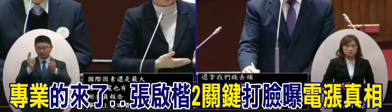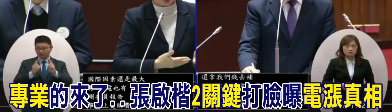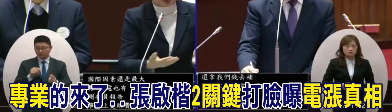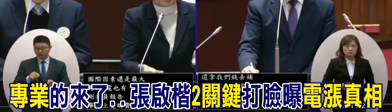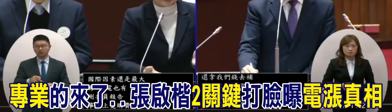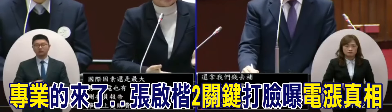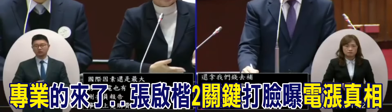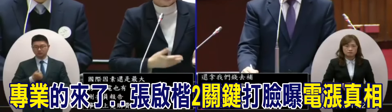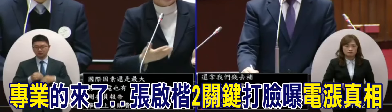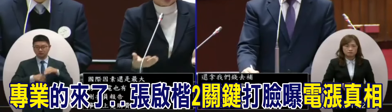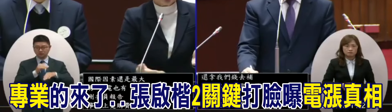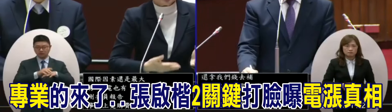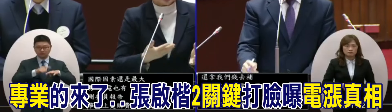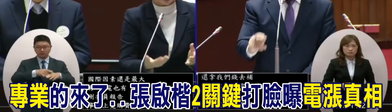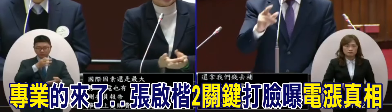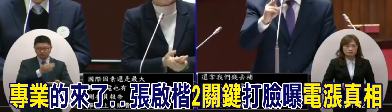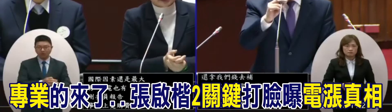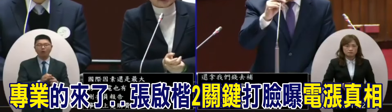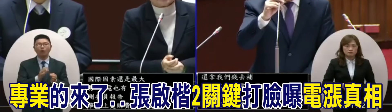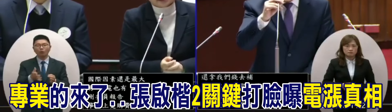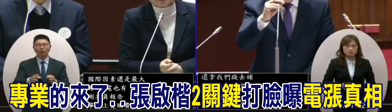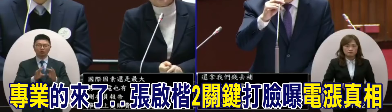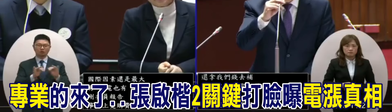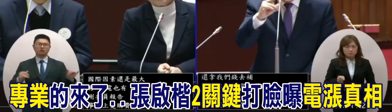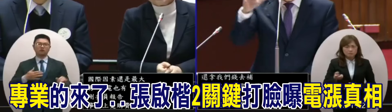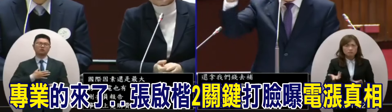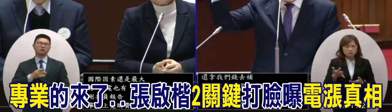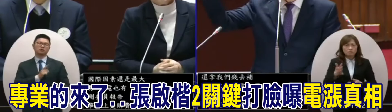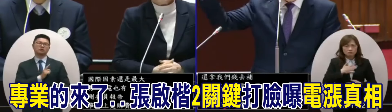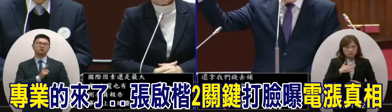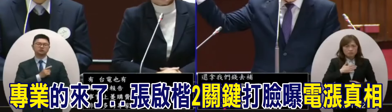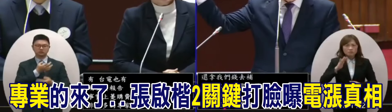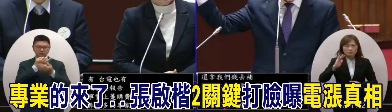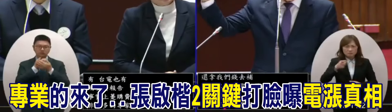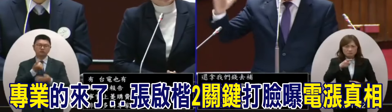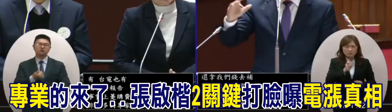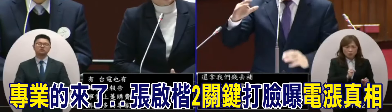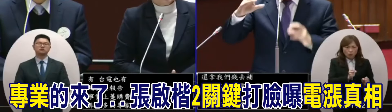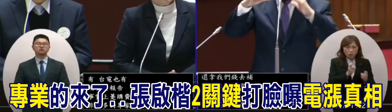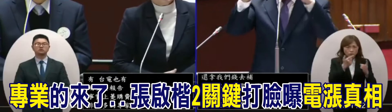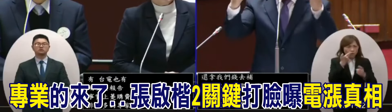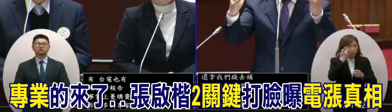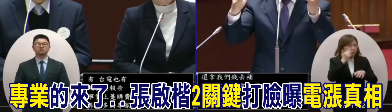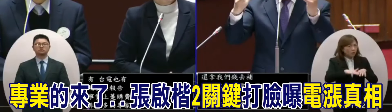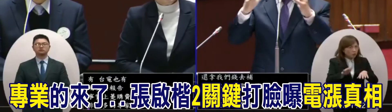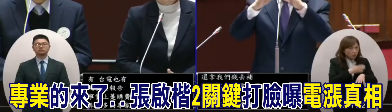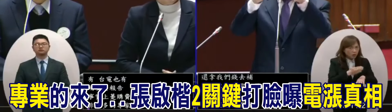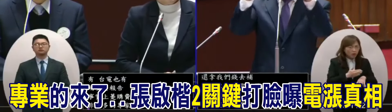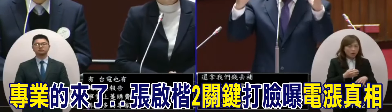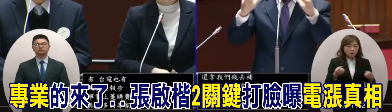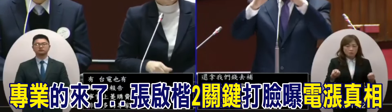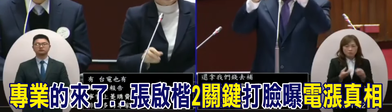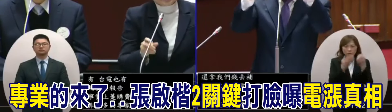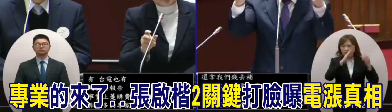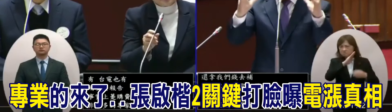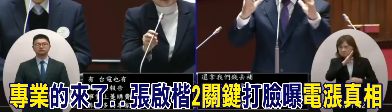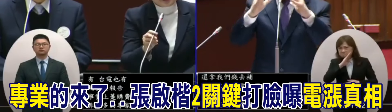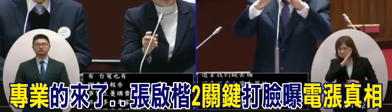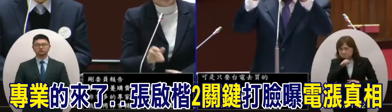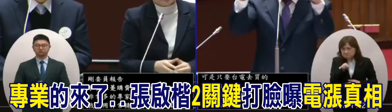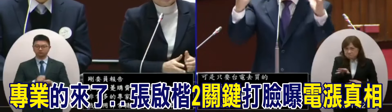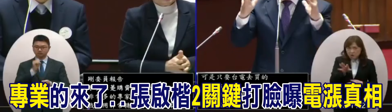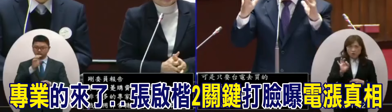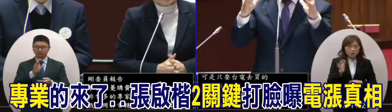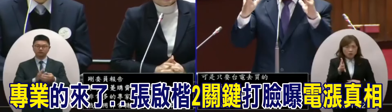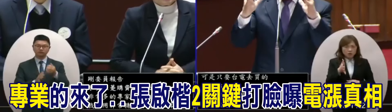己的土地来做太阳能的。 可是会不会太高了？ 为什么会发生弊案？为什么一段时间你就 跟委员报